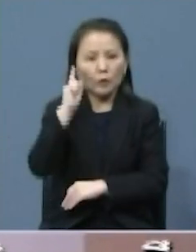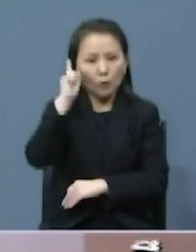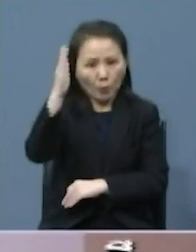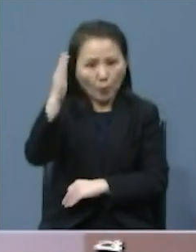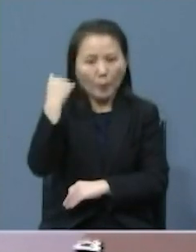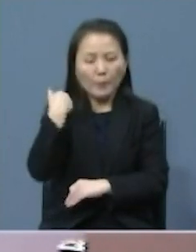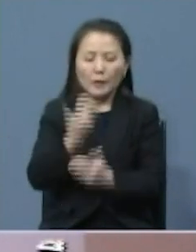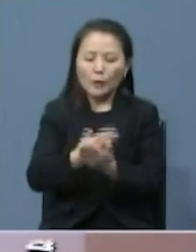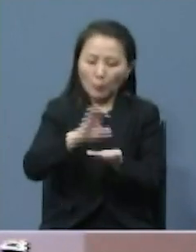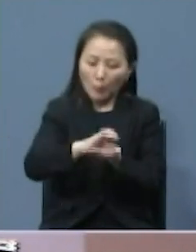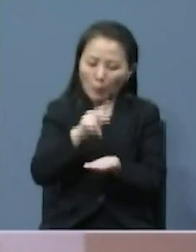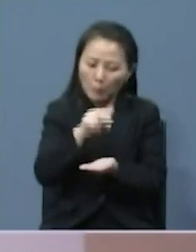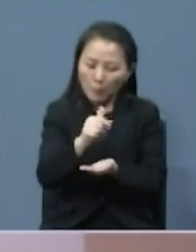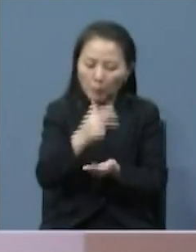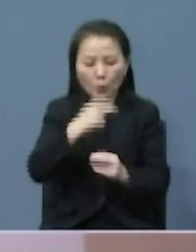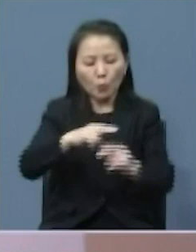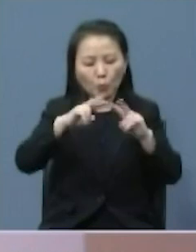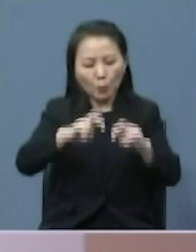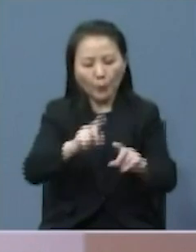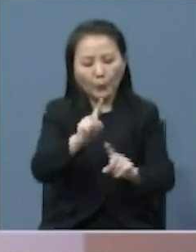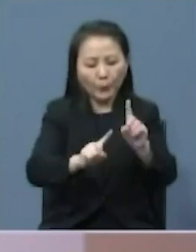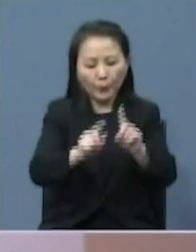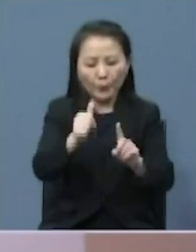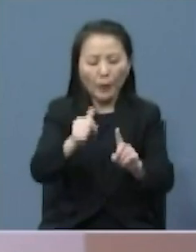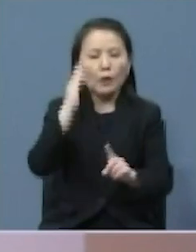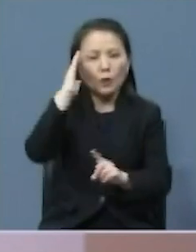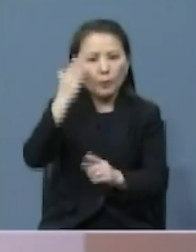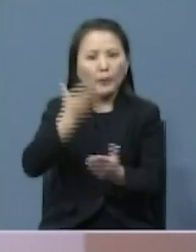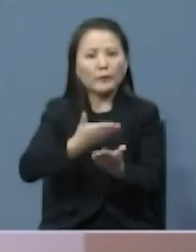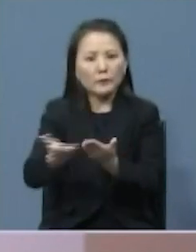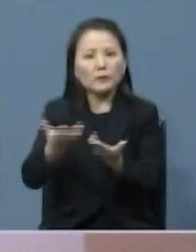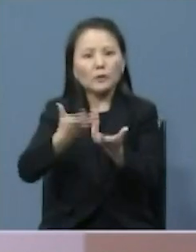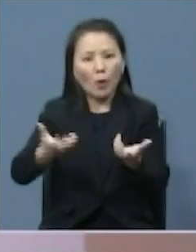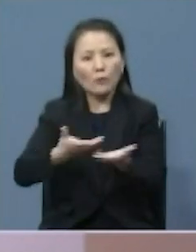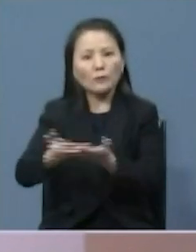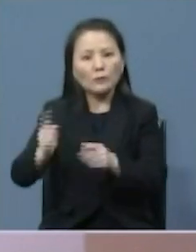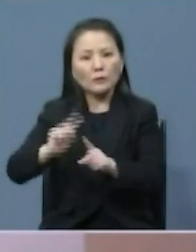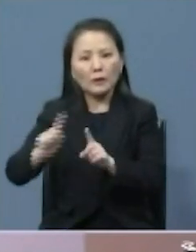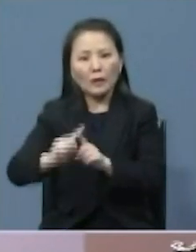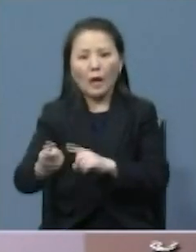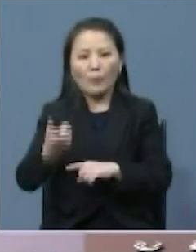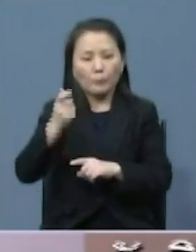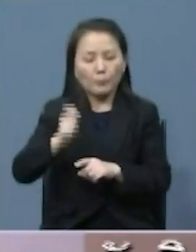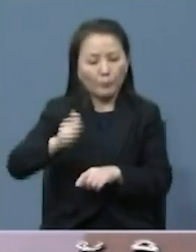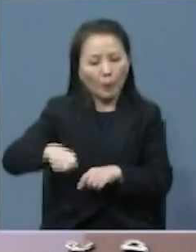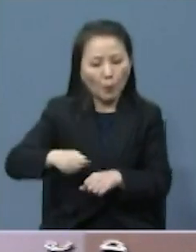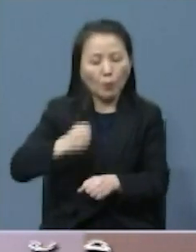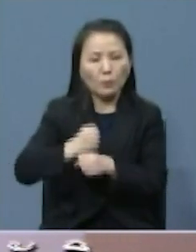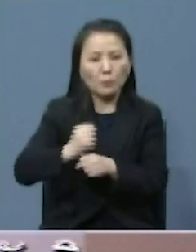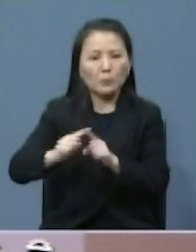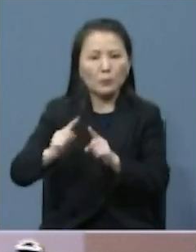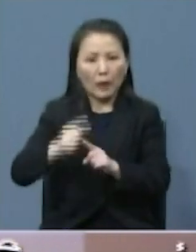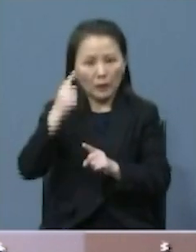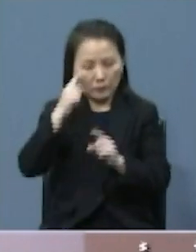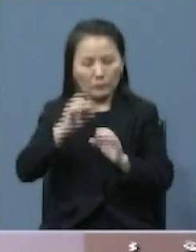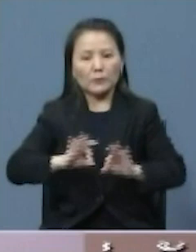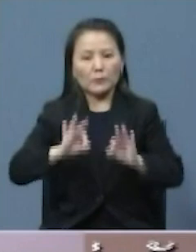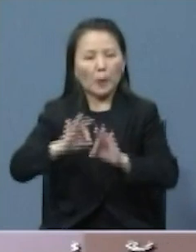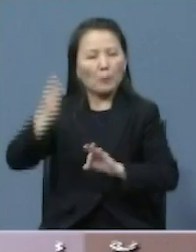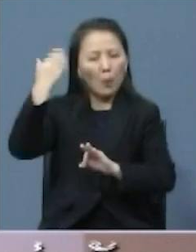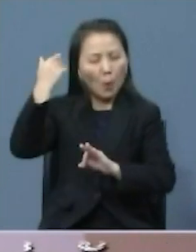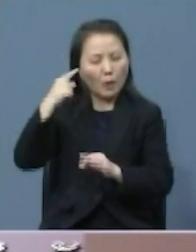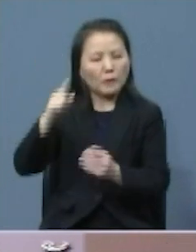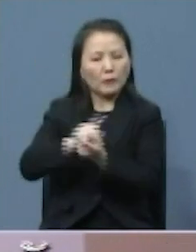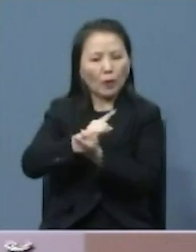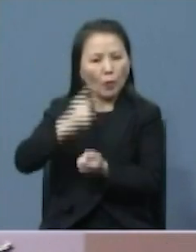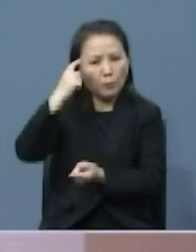ใสมีธรรมาภิบาลมาสู่การจัดซื้อจัดจ้างการประมูลงานซึ่งถือเป็นเรื่องใหญ่และในอดีตสังคมให้